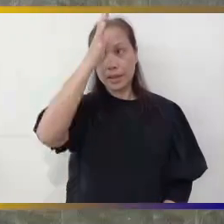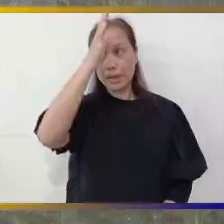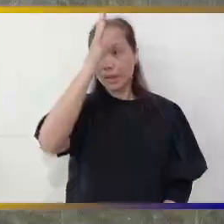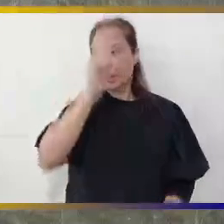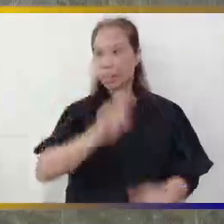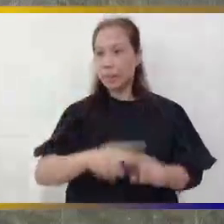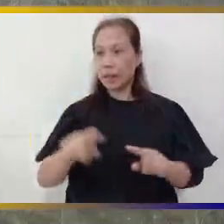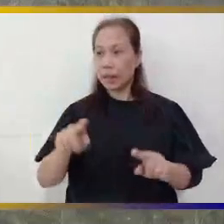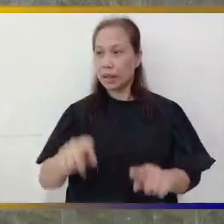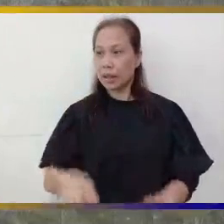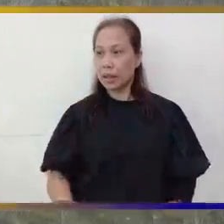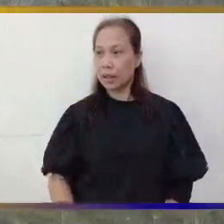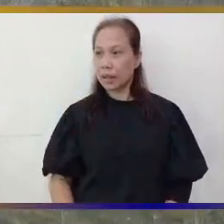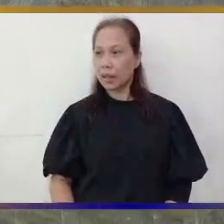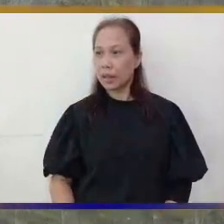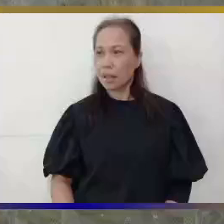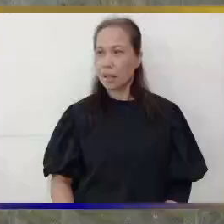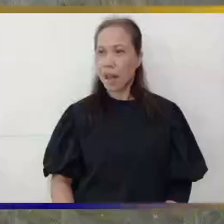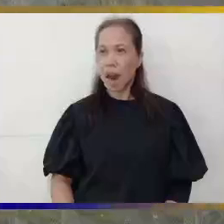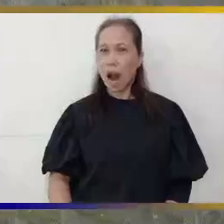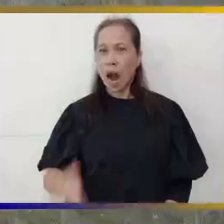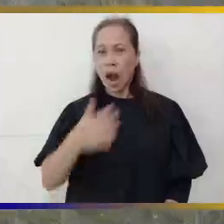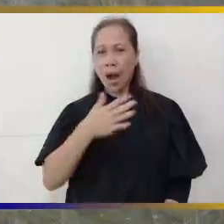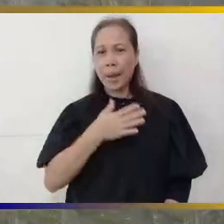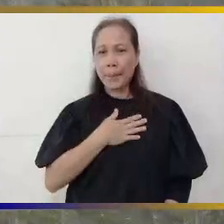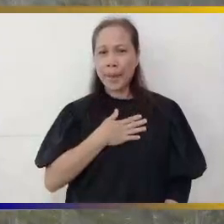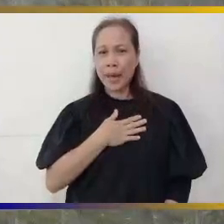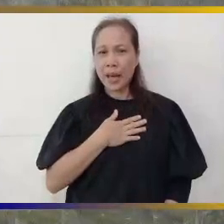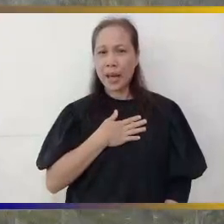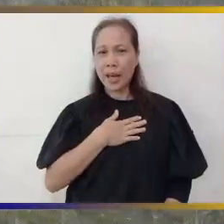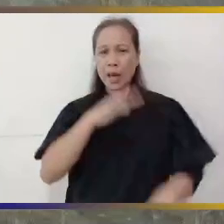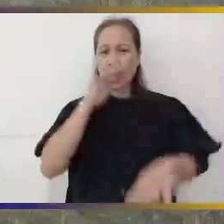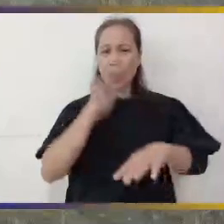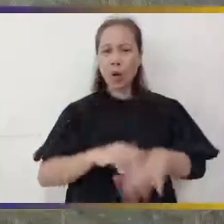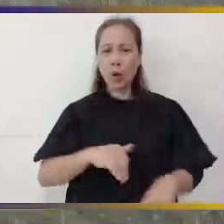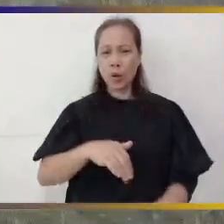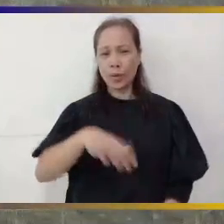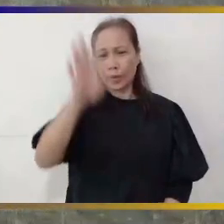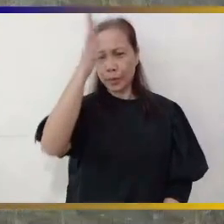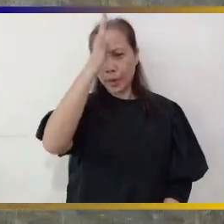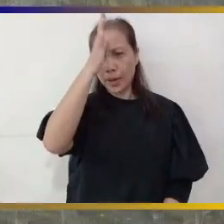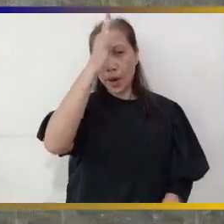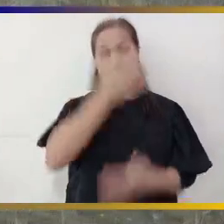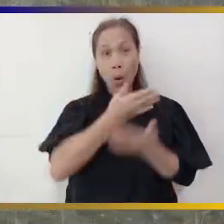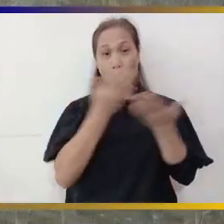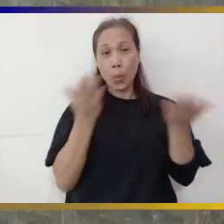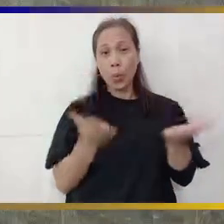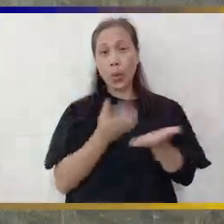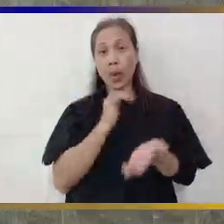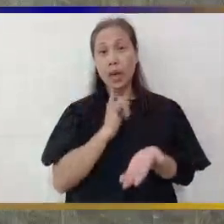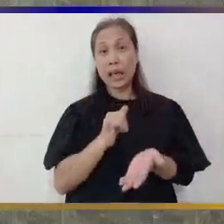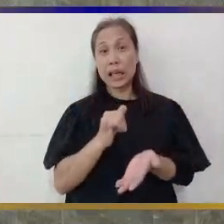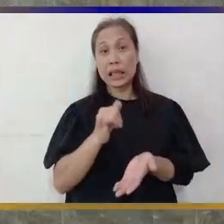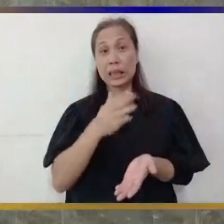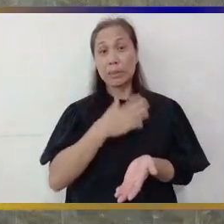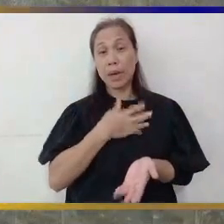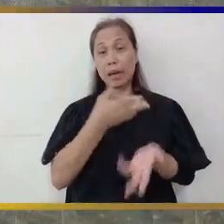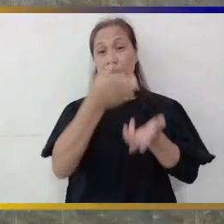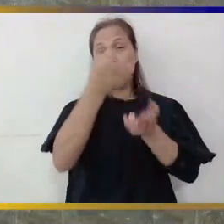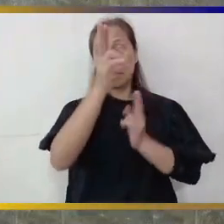AMA pero ako tinatawag ama Nasaan ang respeto where